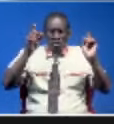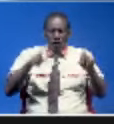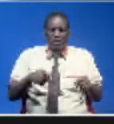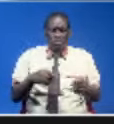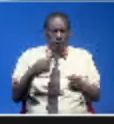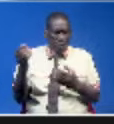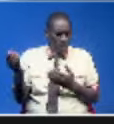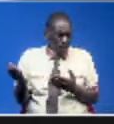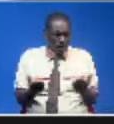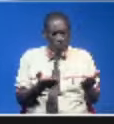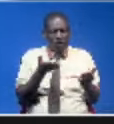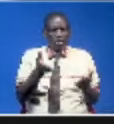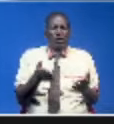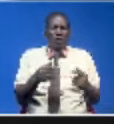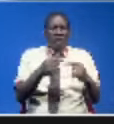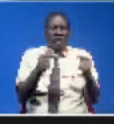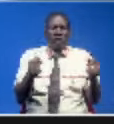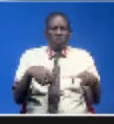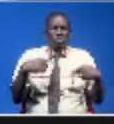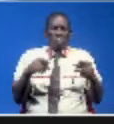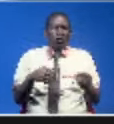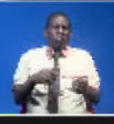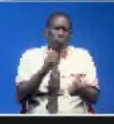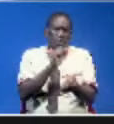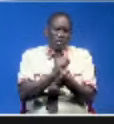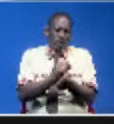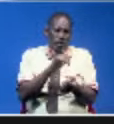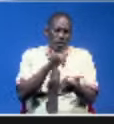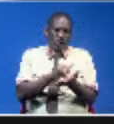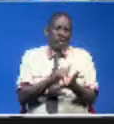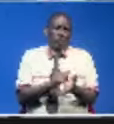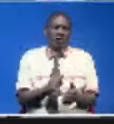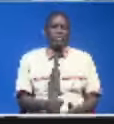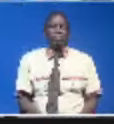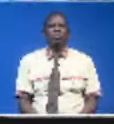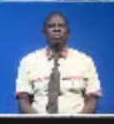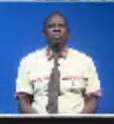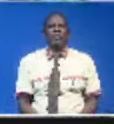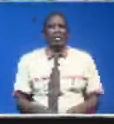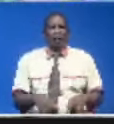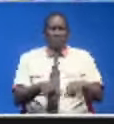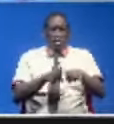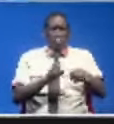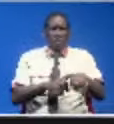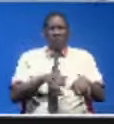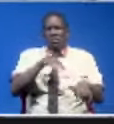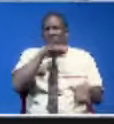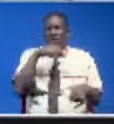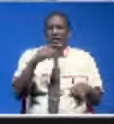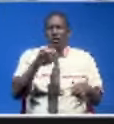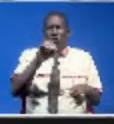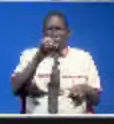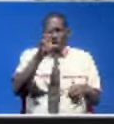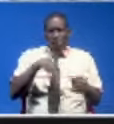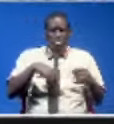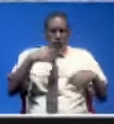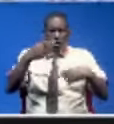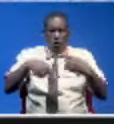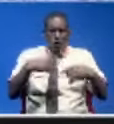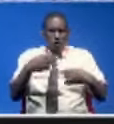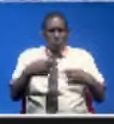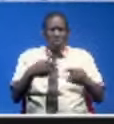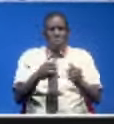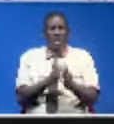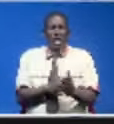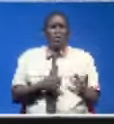to take place against the culprits of these heinous acts. Kadhalika anasema chama cha ODM kitaendelea na azma yake